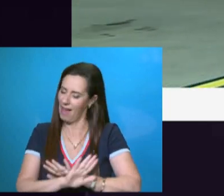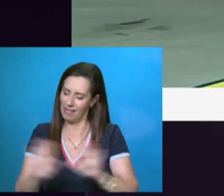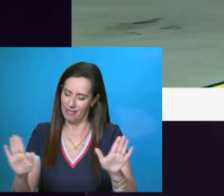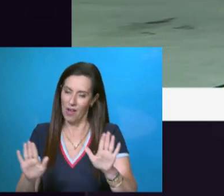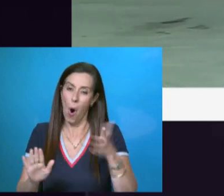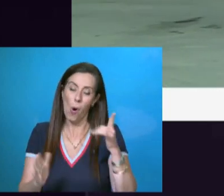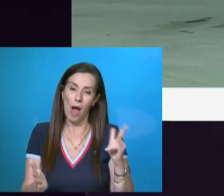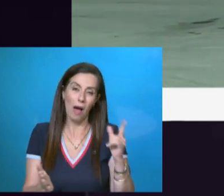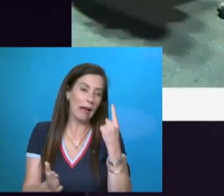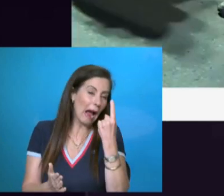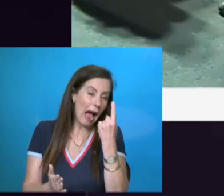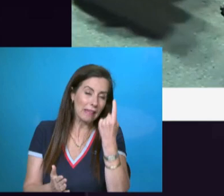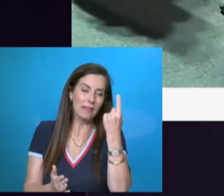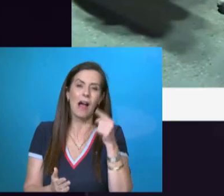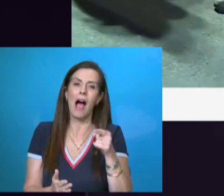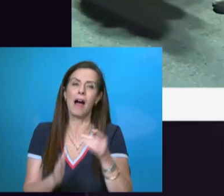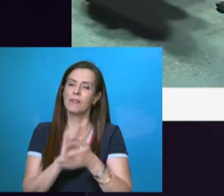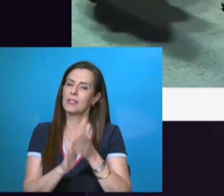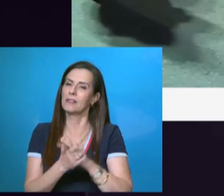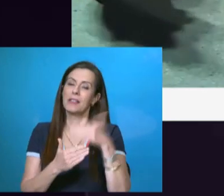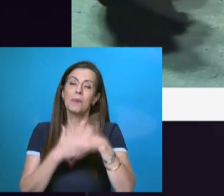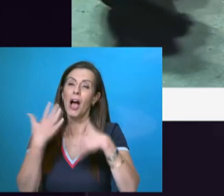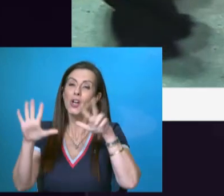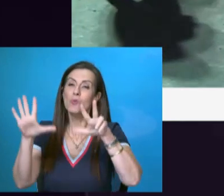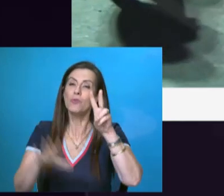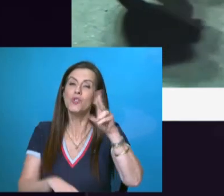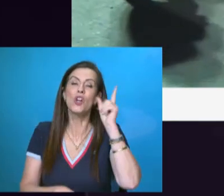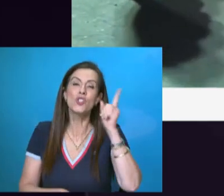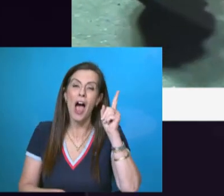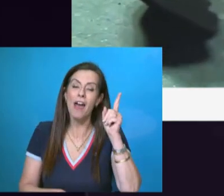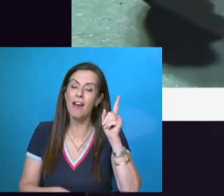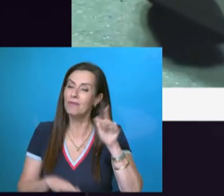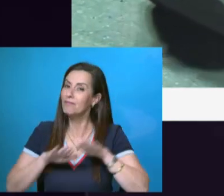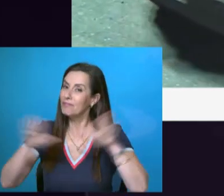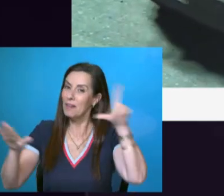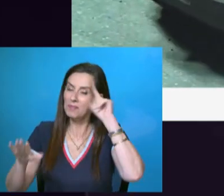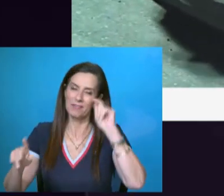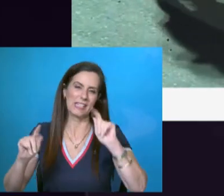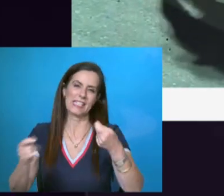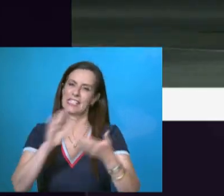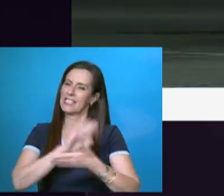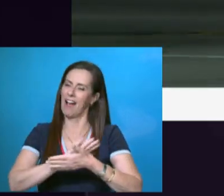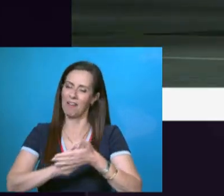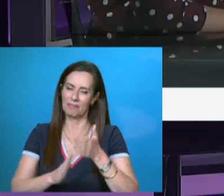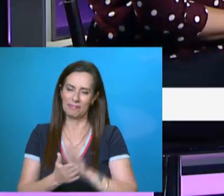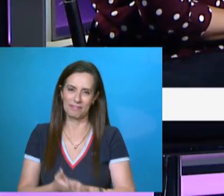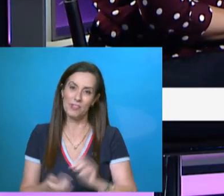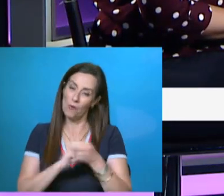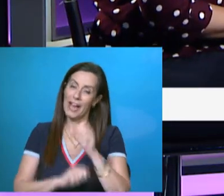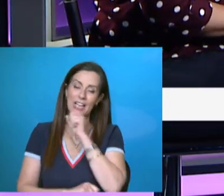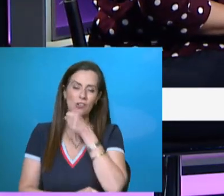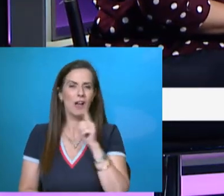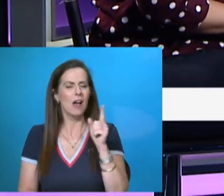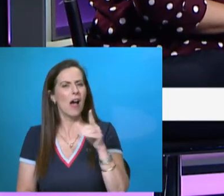מטוס קטן. בעצם תם עידן אחרי 82 שנים, רומי, השדה הזה הופך להיסטוריה. חוץ מ-400